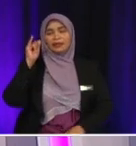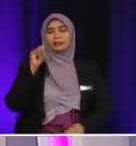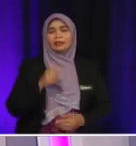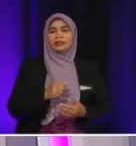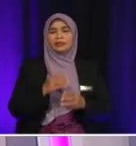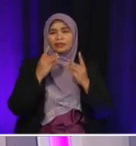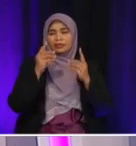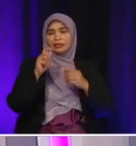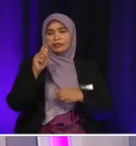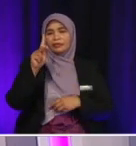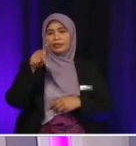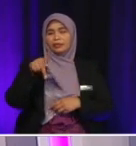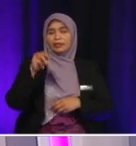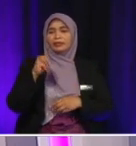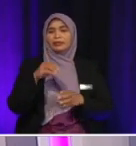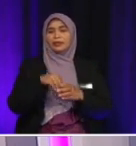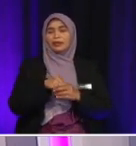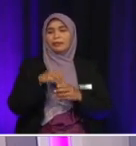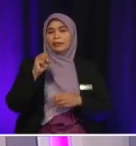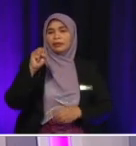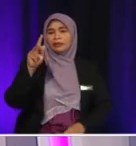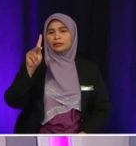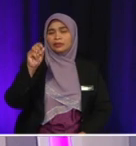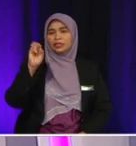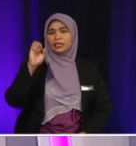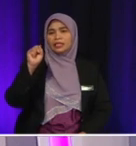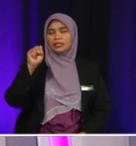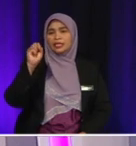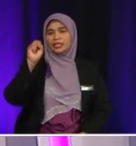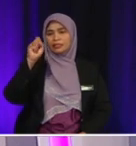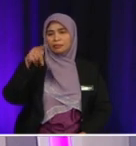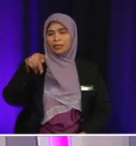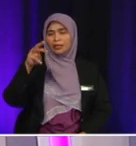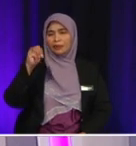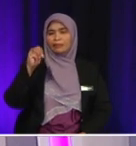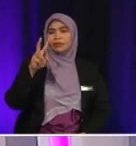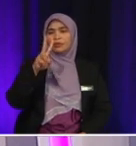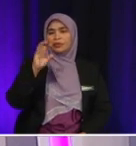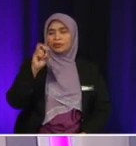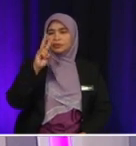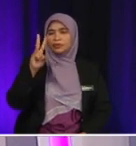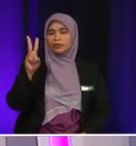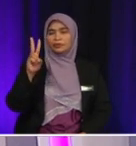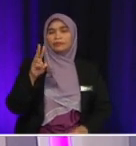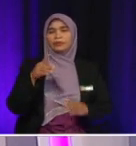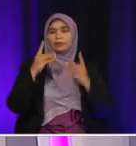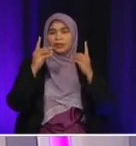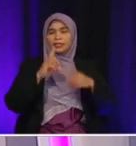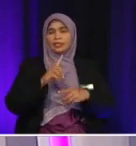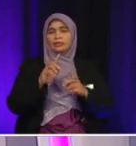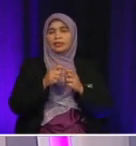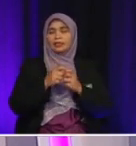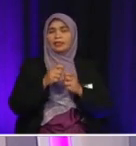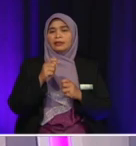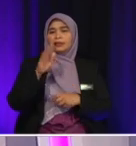KPM dalam slot sukses SPM 2022 pecutan pada hari ini dalam mata pelajaran Pendidikan Islam tingkatan